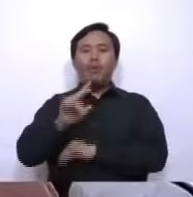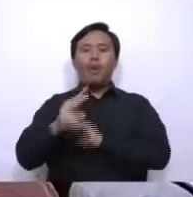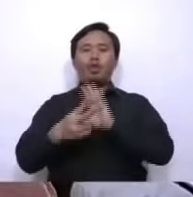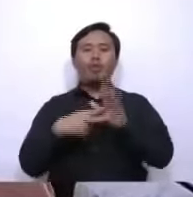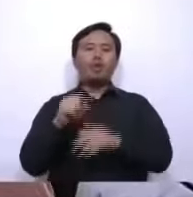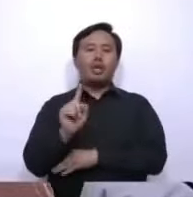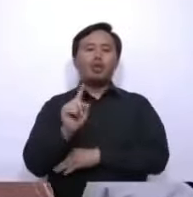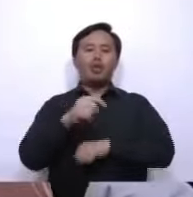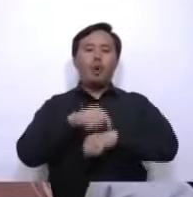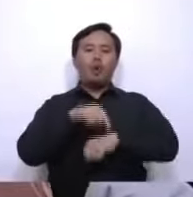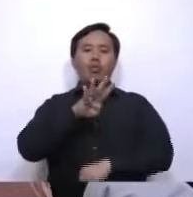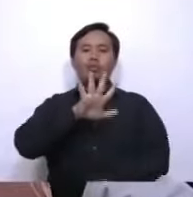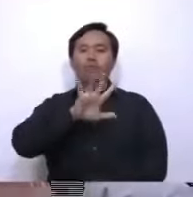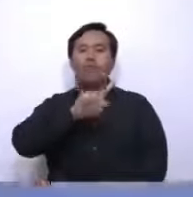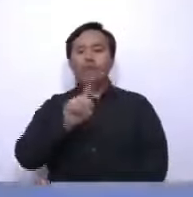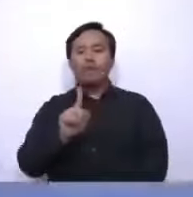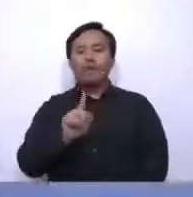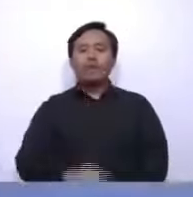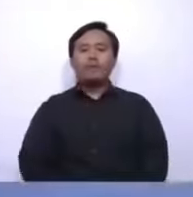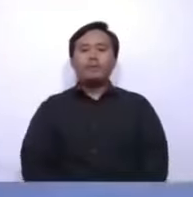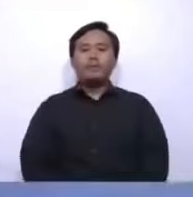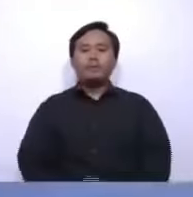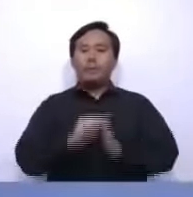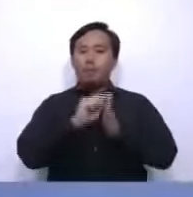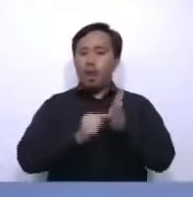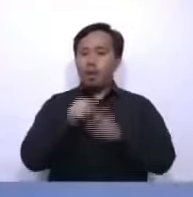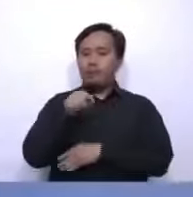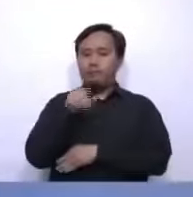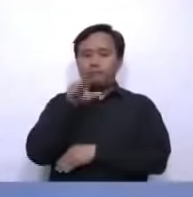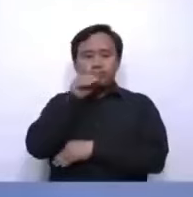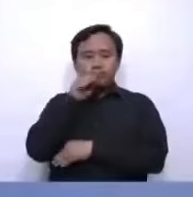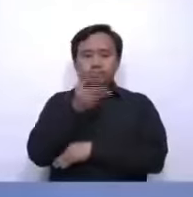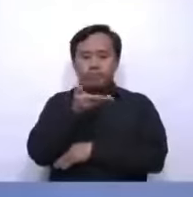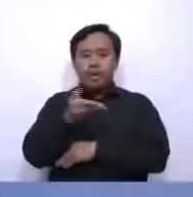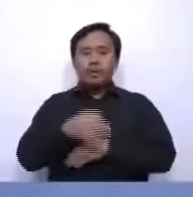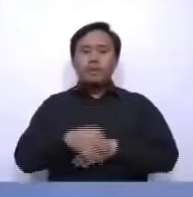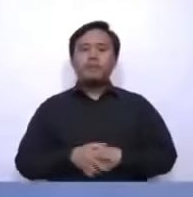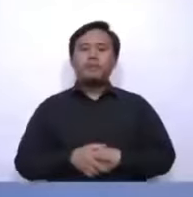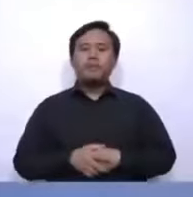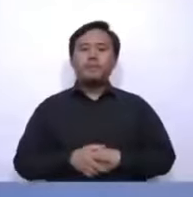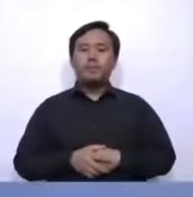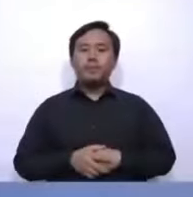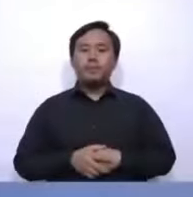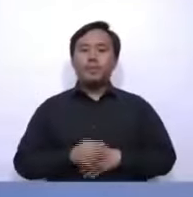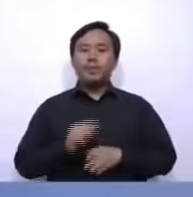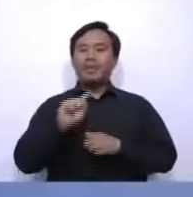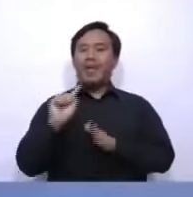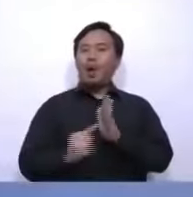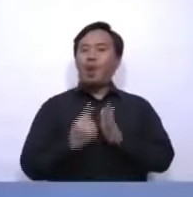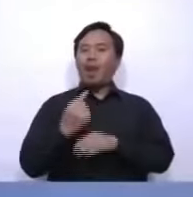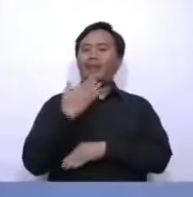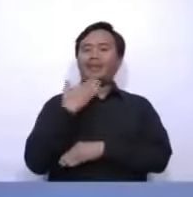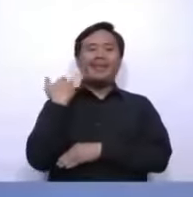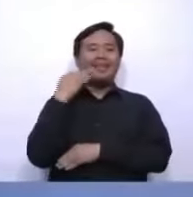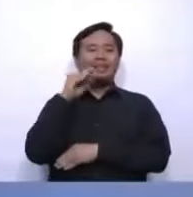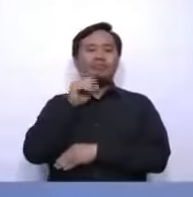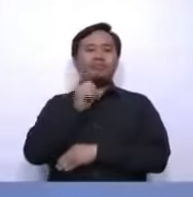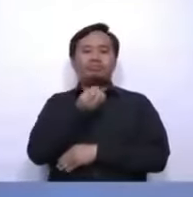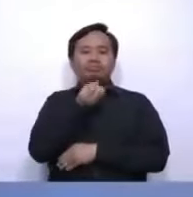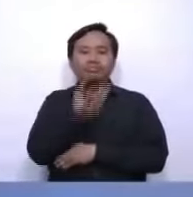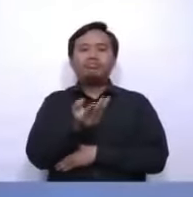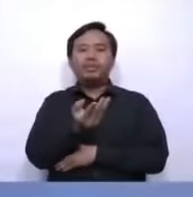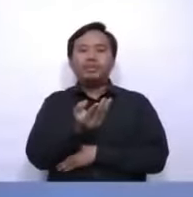urut 1 dalam waktu 45 detik dimulai sejak berbicara. Silakan. Dari awal saya menyampaikan, melihat Jawa Barat itu ya